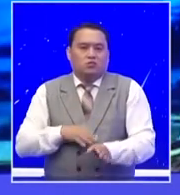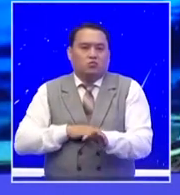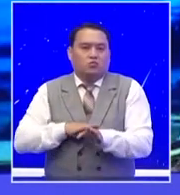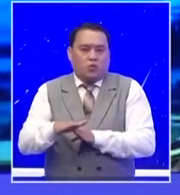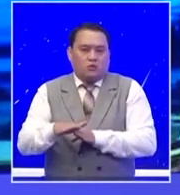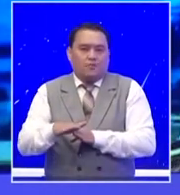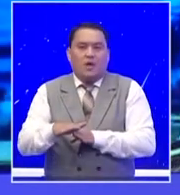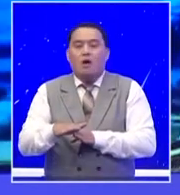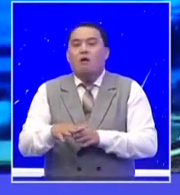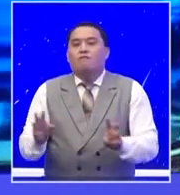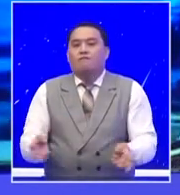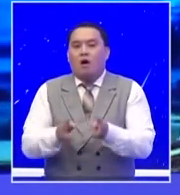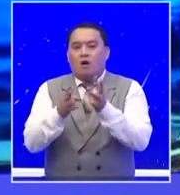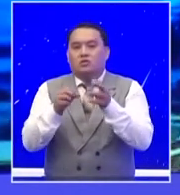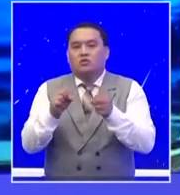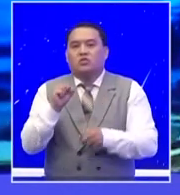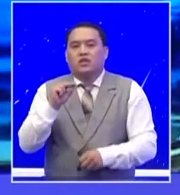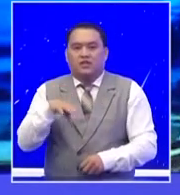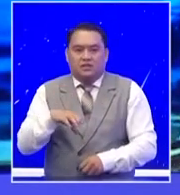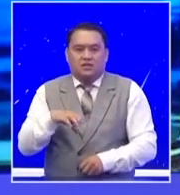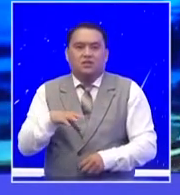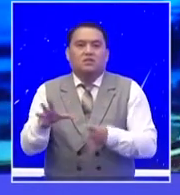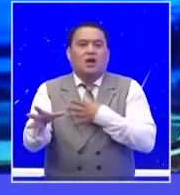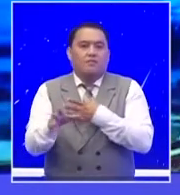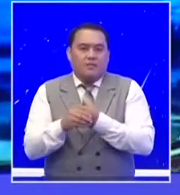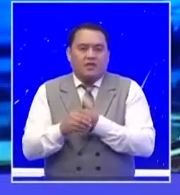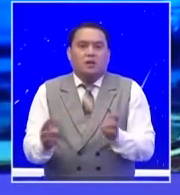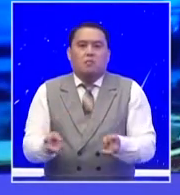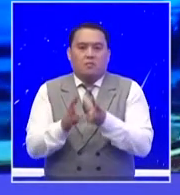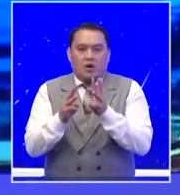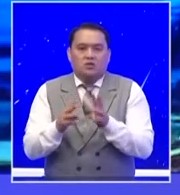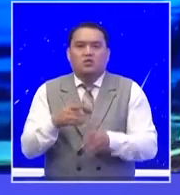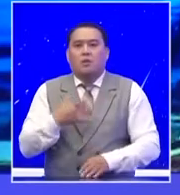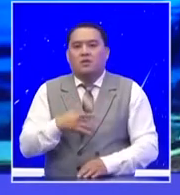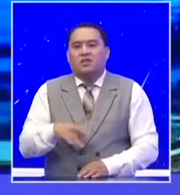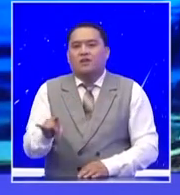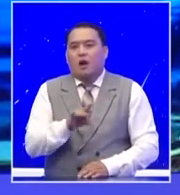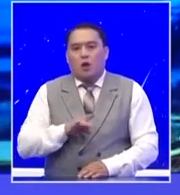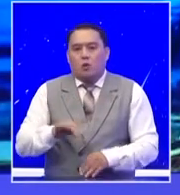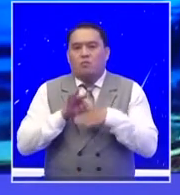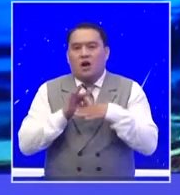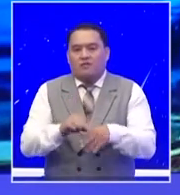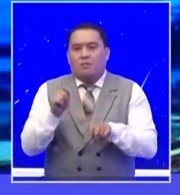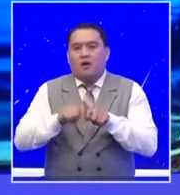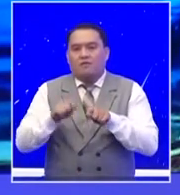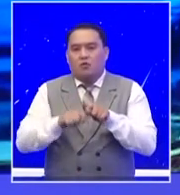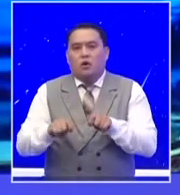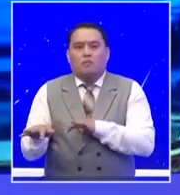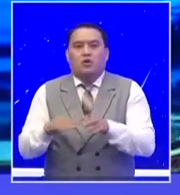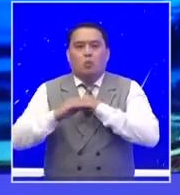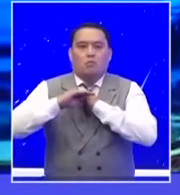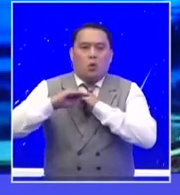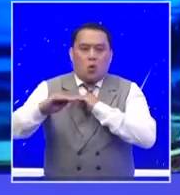Во избежание пожаров департамент по ОЧС совместно с пожарной частью номер 7 Жамбылского района проводят рейдовые мероприятия на